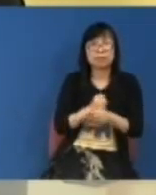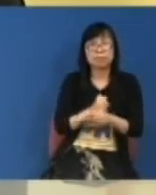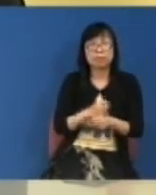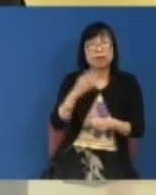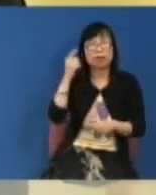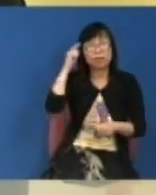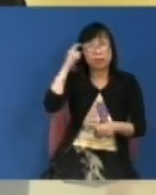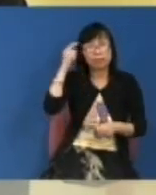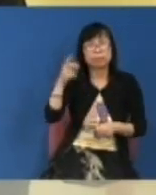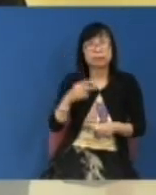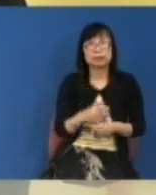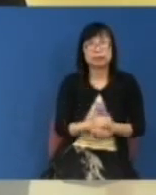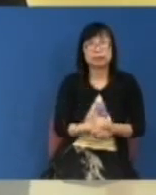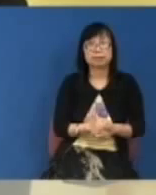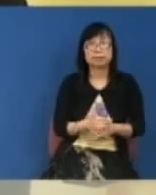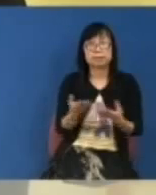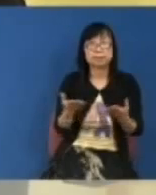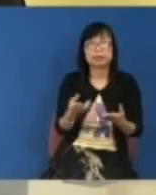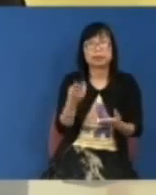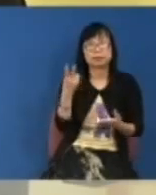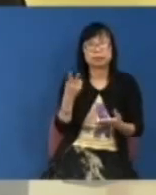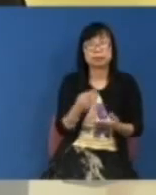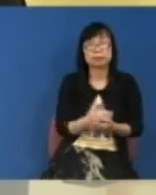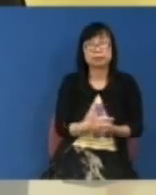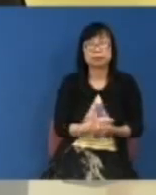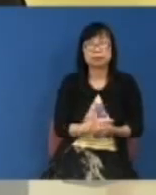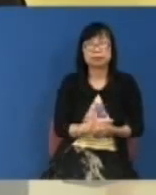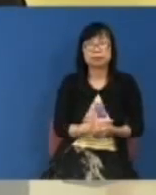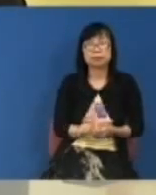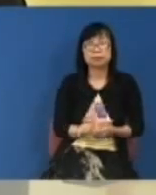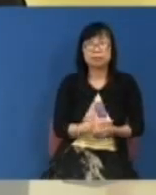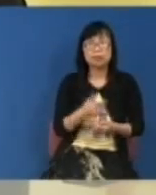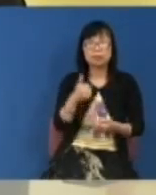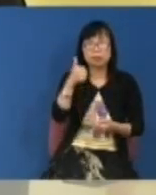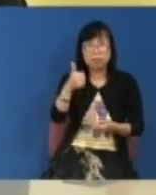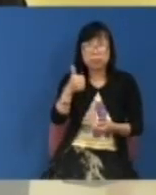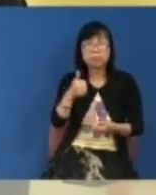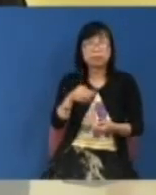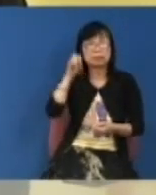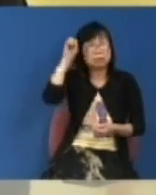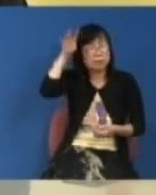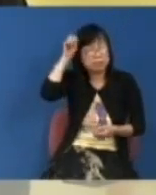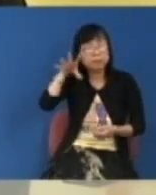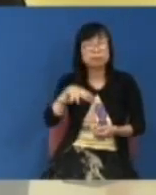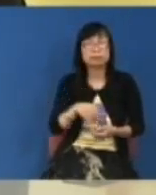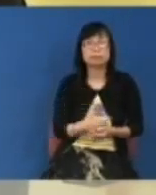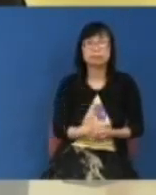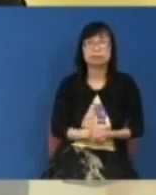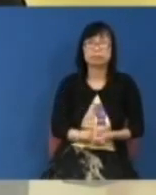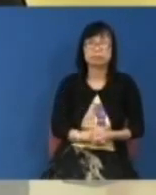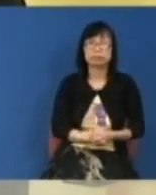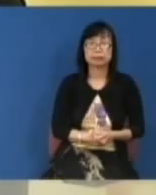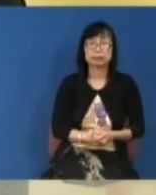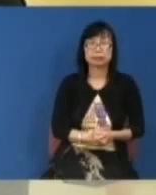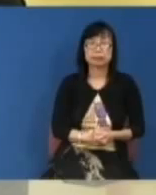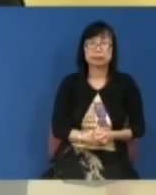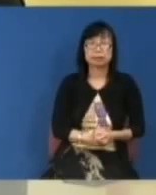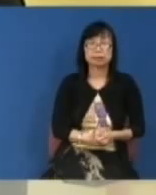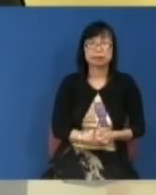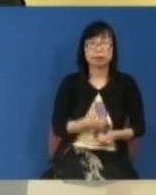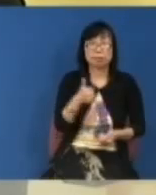露出嚟就是、其實兩個都係一樣啦。佢即係以為得意傑作嘅嘢係咪啊？即係搞得掂